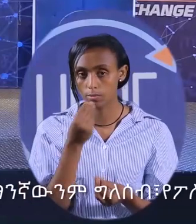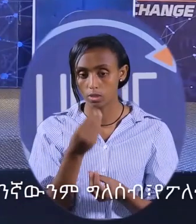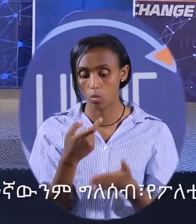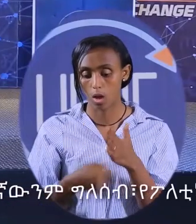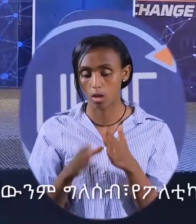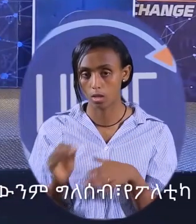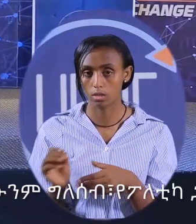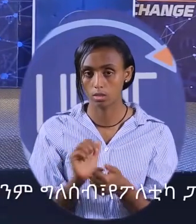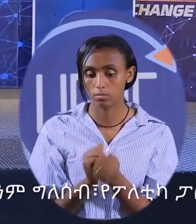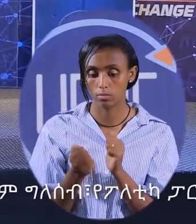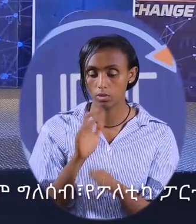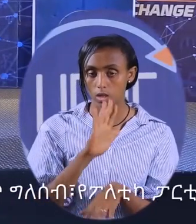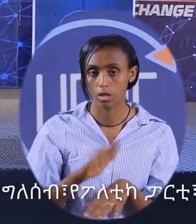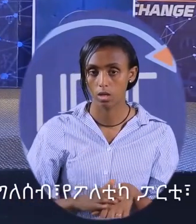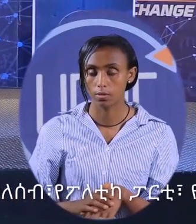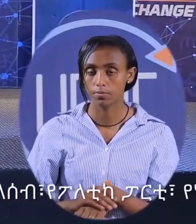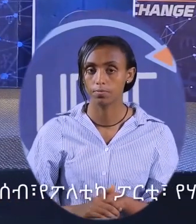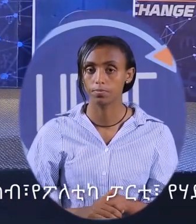ዋጋና ከሬጉሌሽን አንጻር